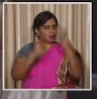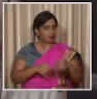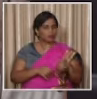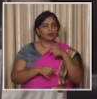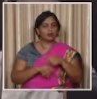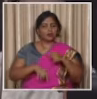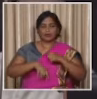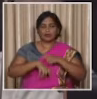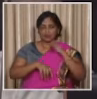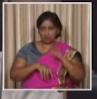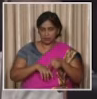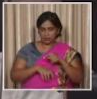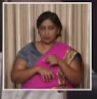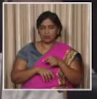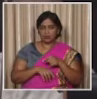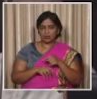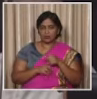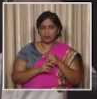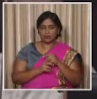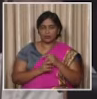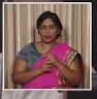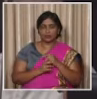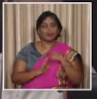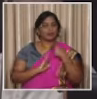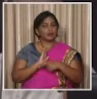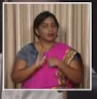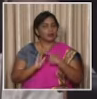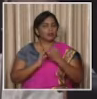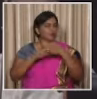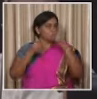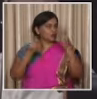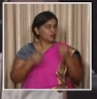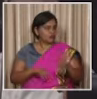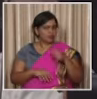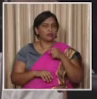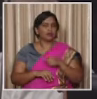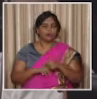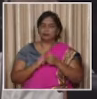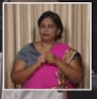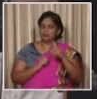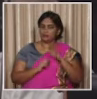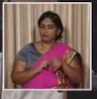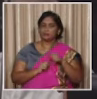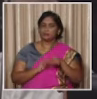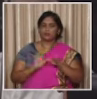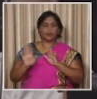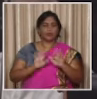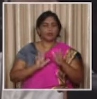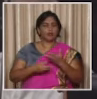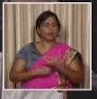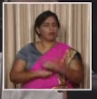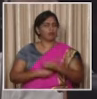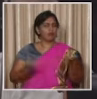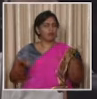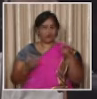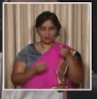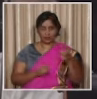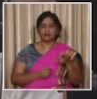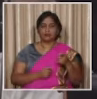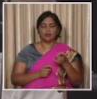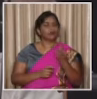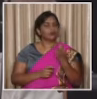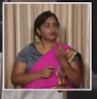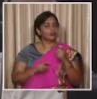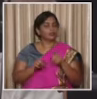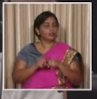මේ අවස්ථාවේ රට අරාජික වෙමින් තිබුණේ, පාලනය ගිලිහෙමින් තිබුණේ.